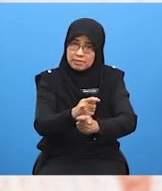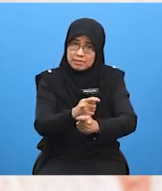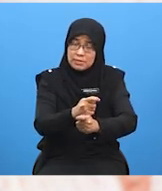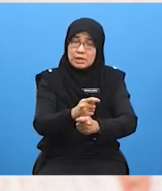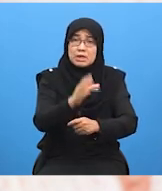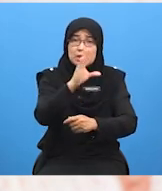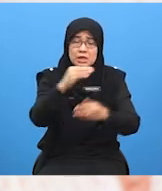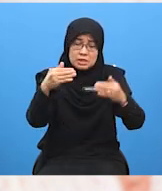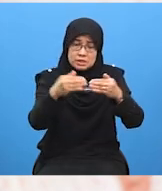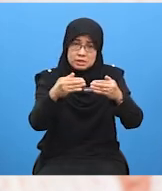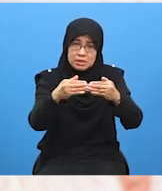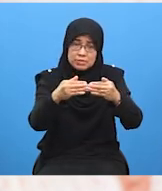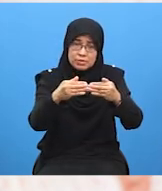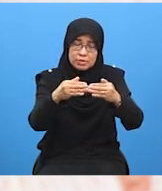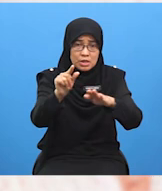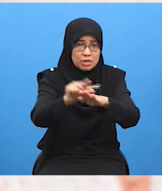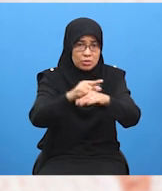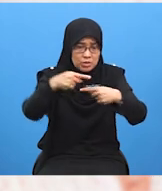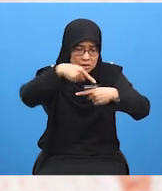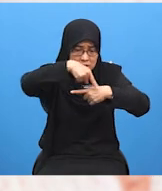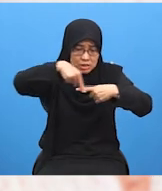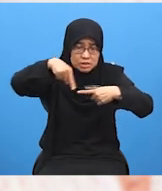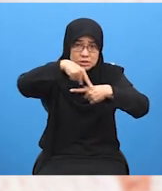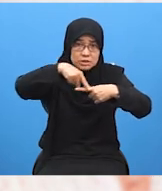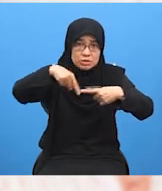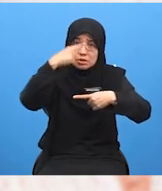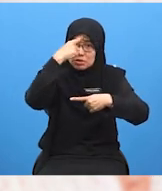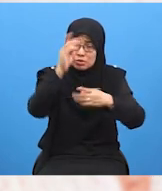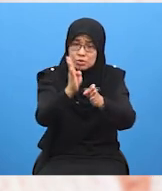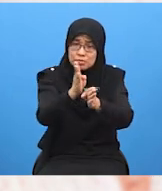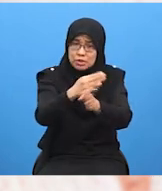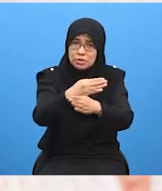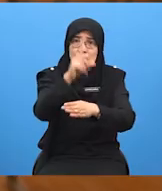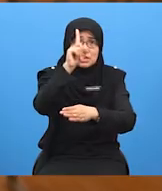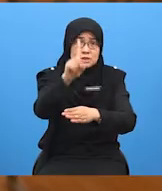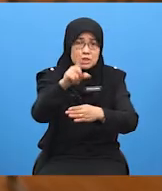menggunakan garisan lurus bagi membentuk satu litar lengkap.